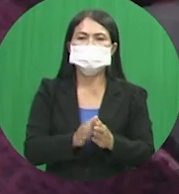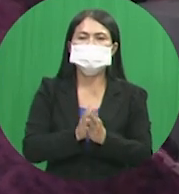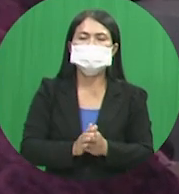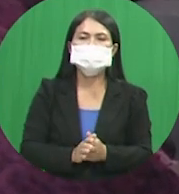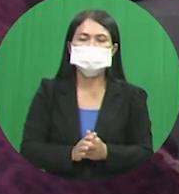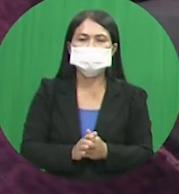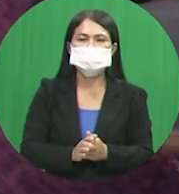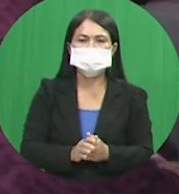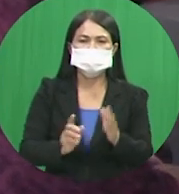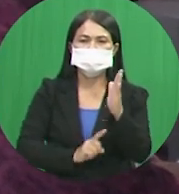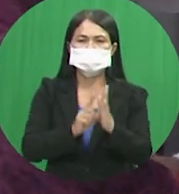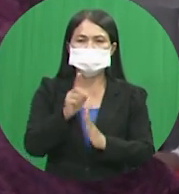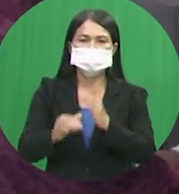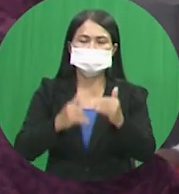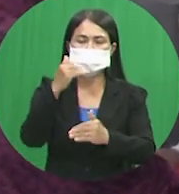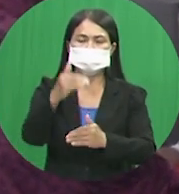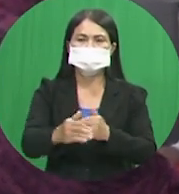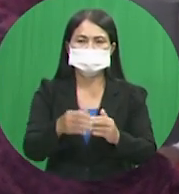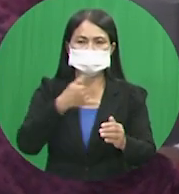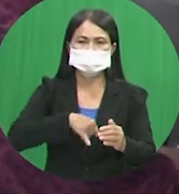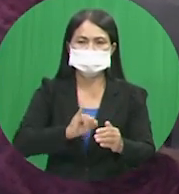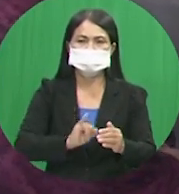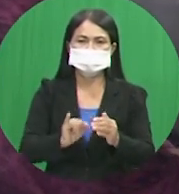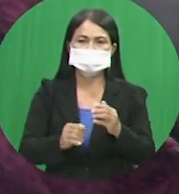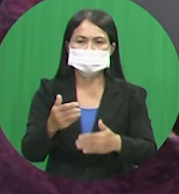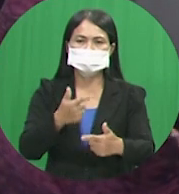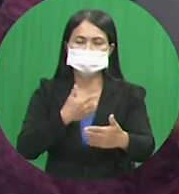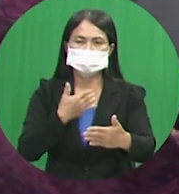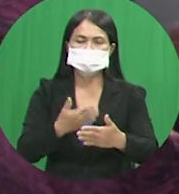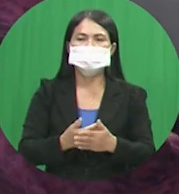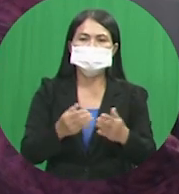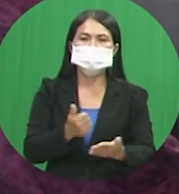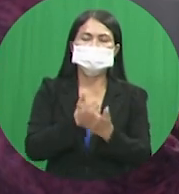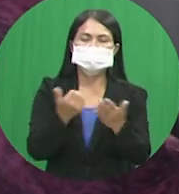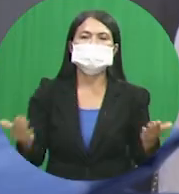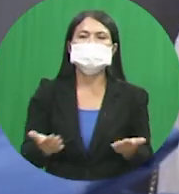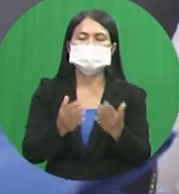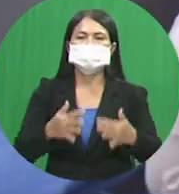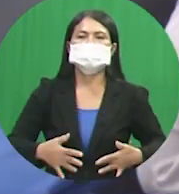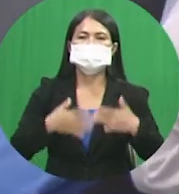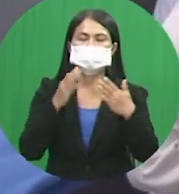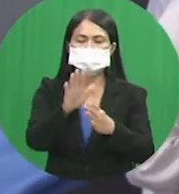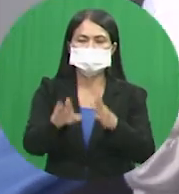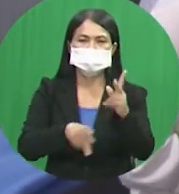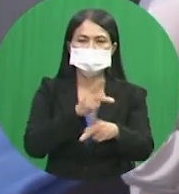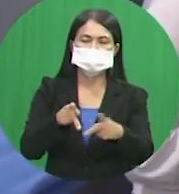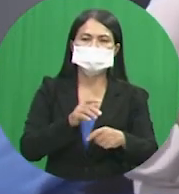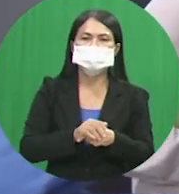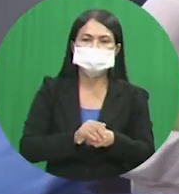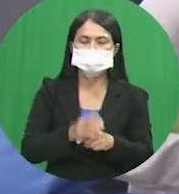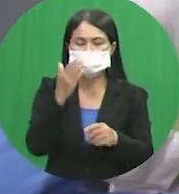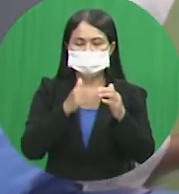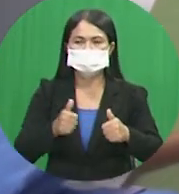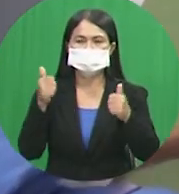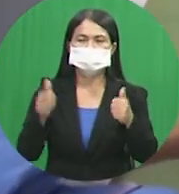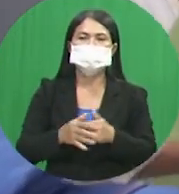លរីកចម្រើនទៅមុខទៀតដល់កូនចៅជំនាន់ក្រោយនិងបានជួយលើកស្ទួយជីវភាពរបស់ប្រជាពលរដ្ឋឲ្យប្រសើរឡើង